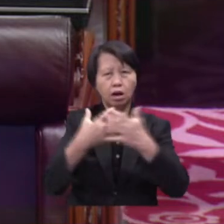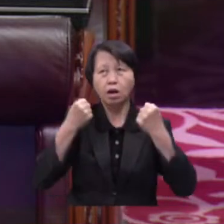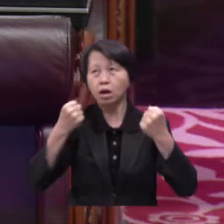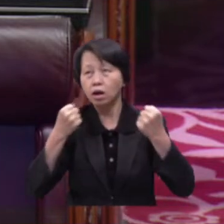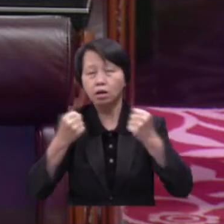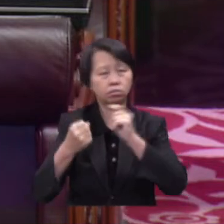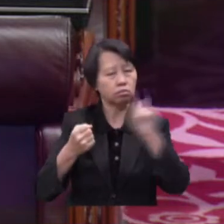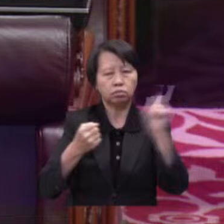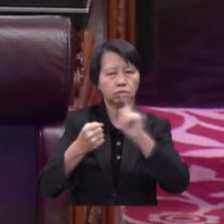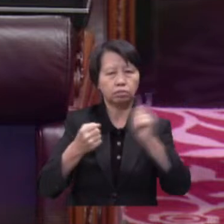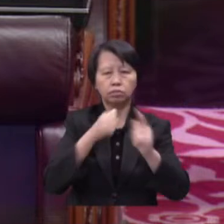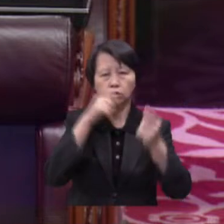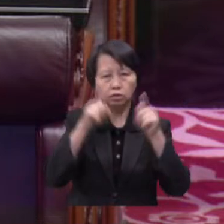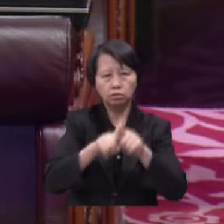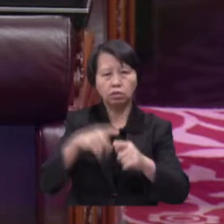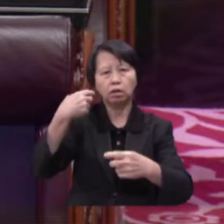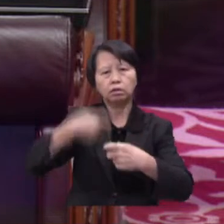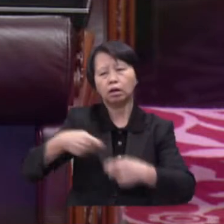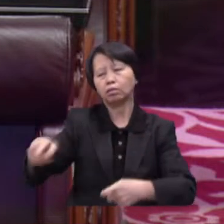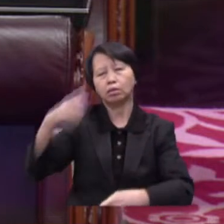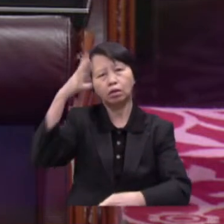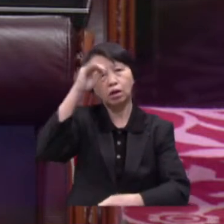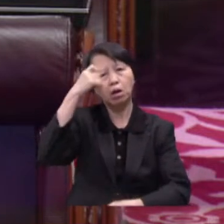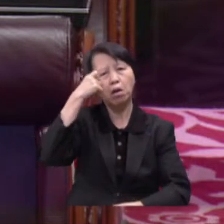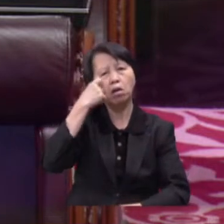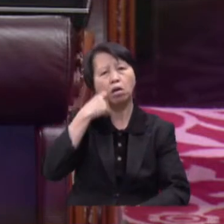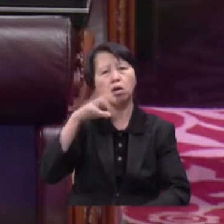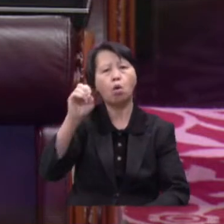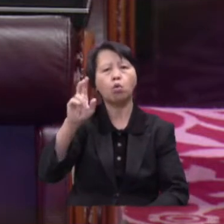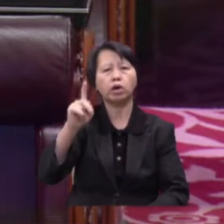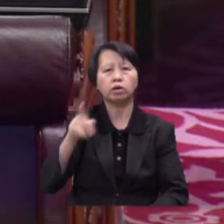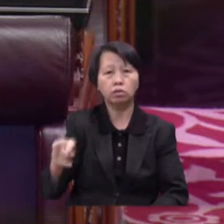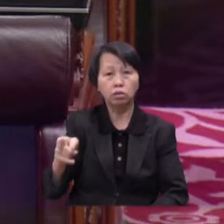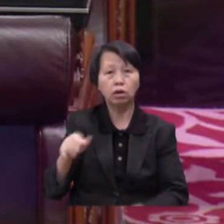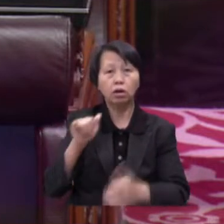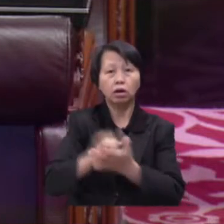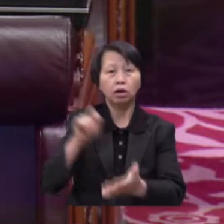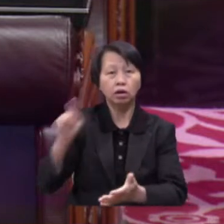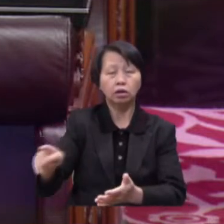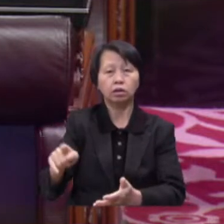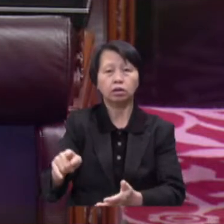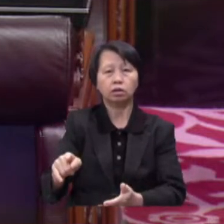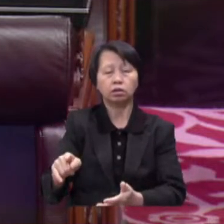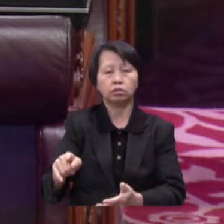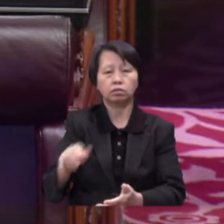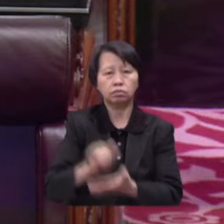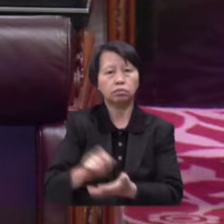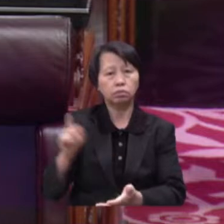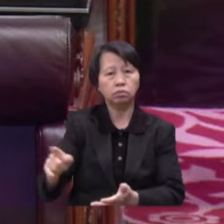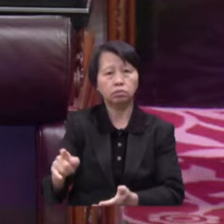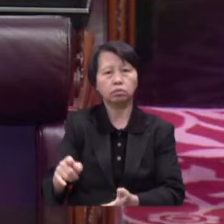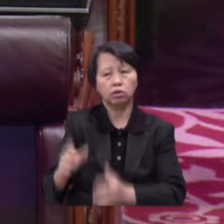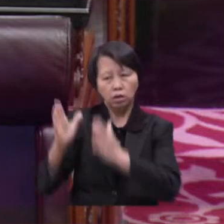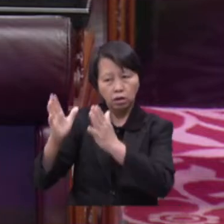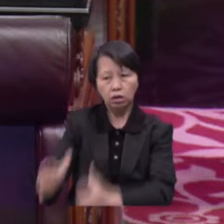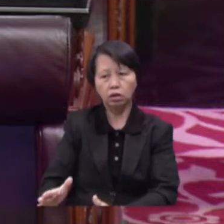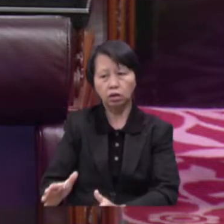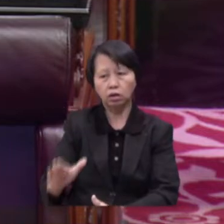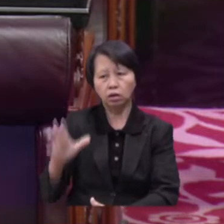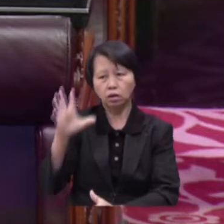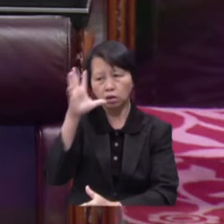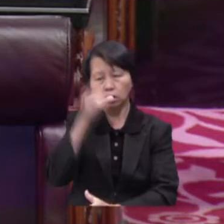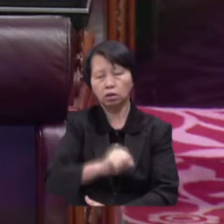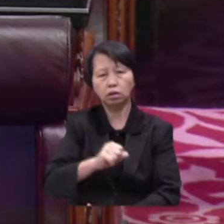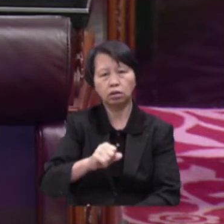dan yang disabitkan oleh lelaki Oke tersebut yang merupakan dengan izin pesan guleks